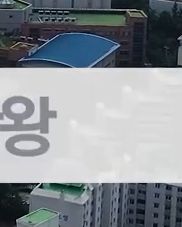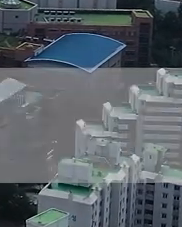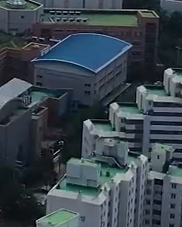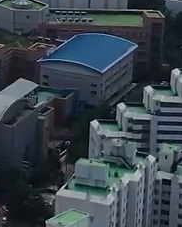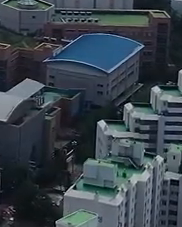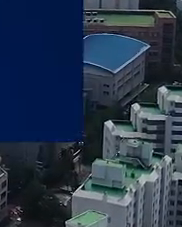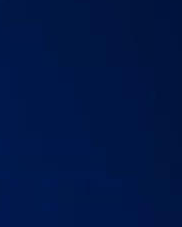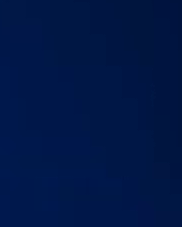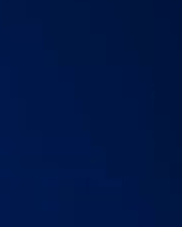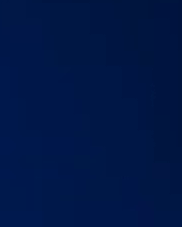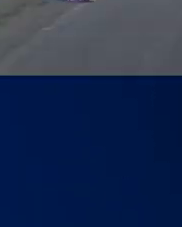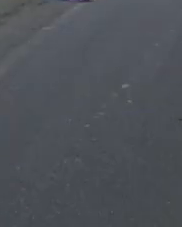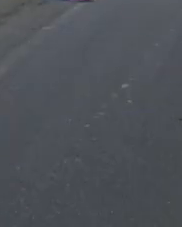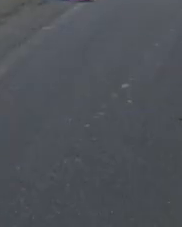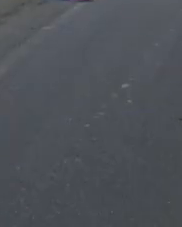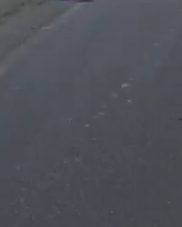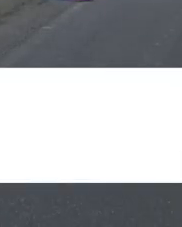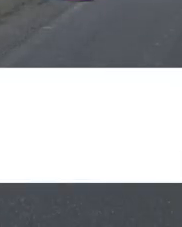달성했습니다.